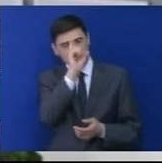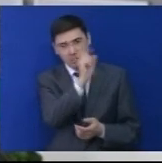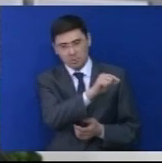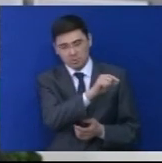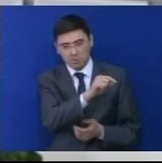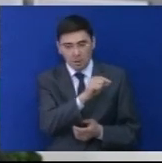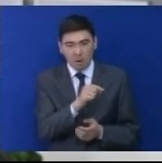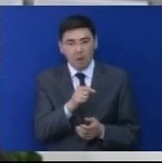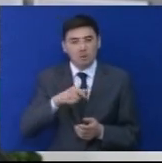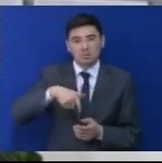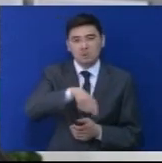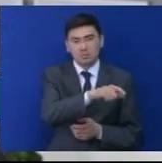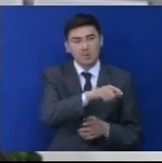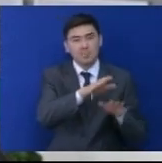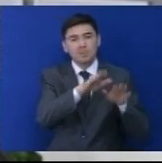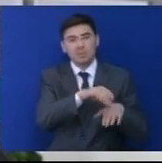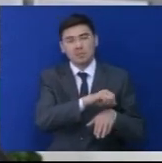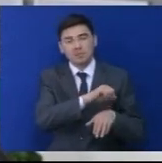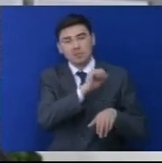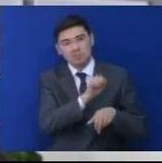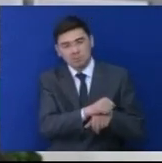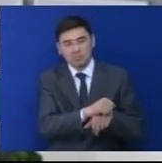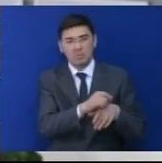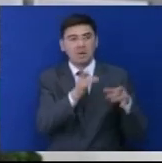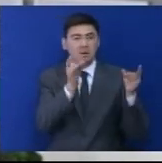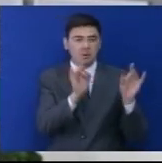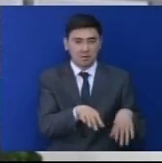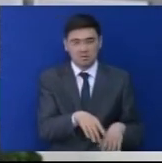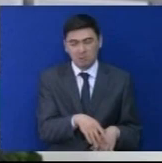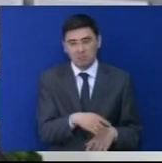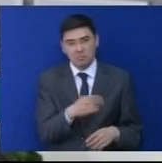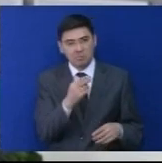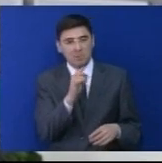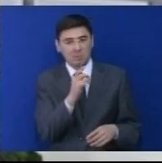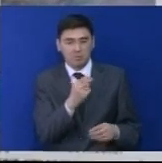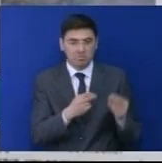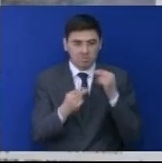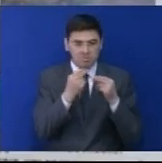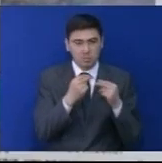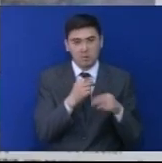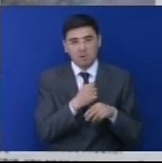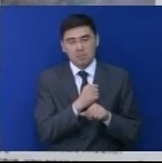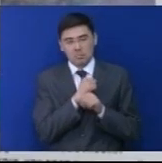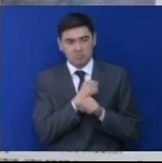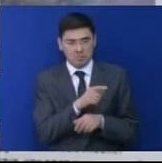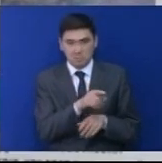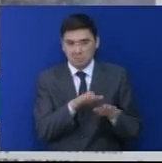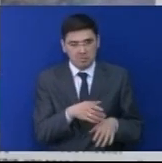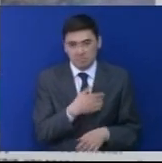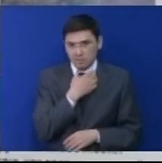хочет поехать, нет выбора, где можно было бы остановиться и покушать.